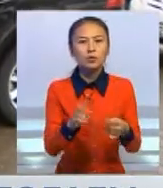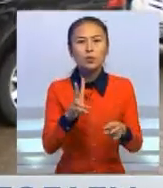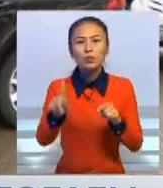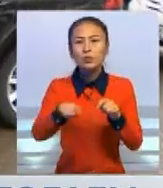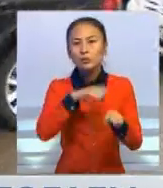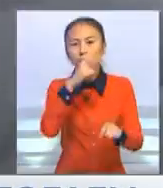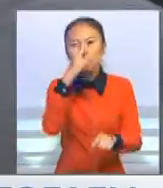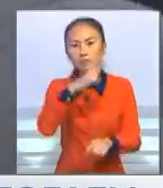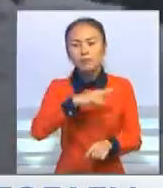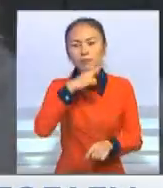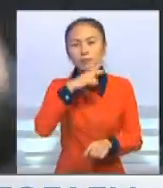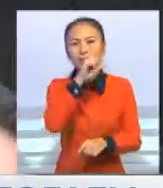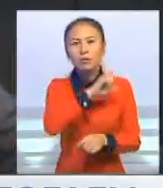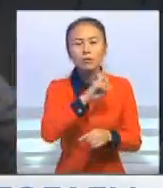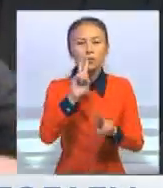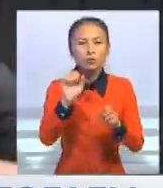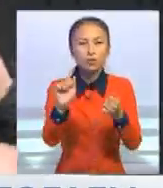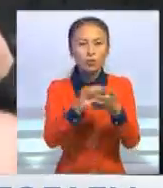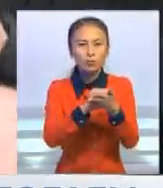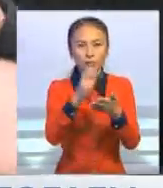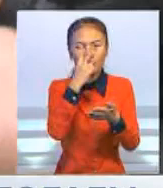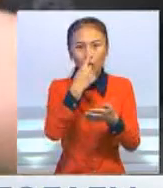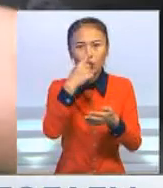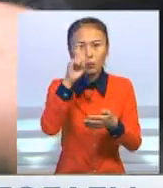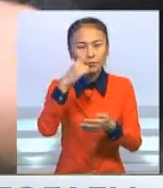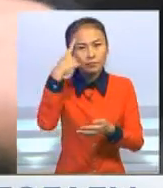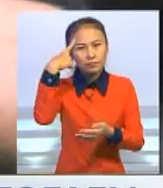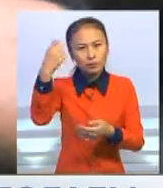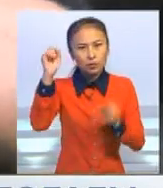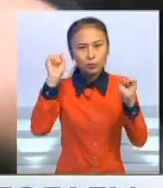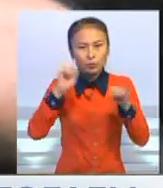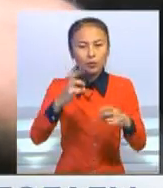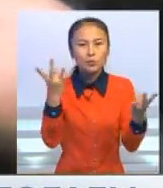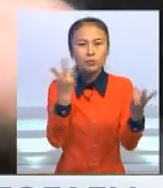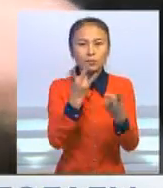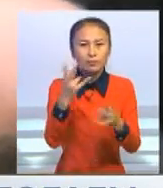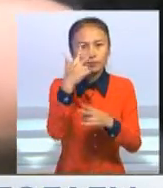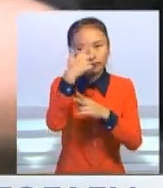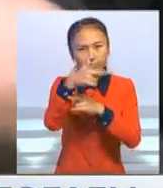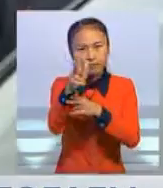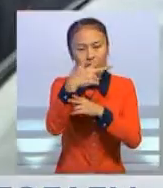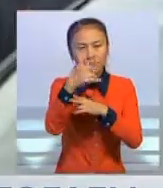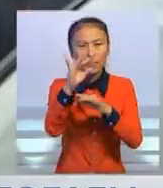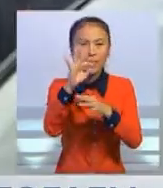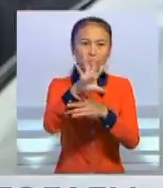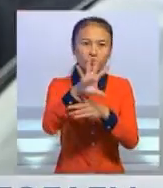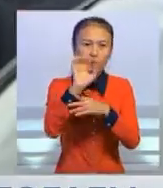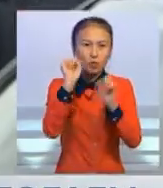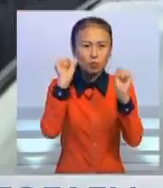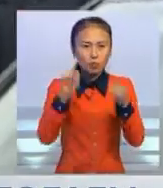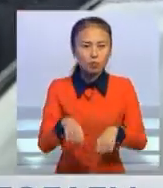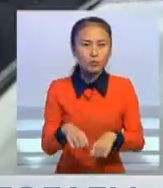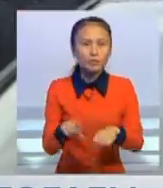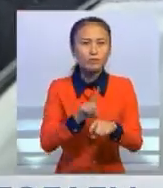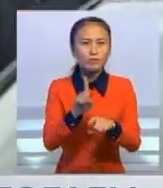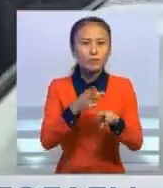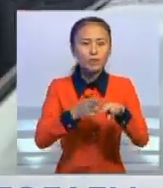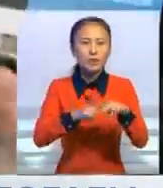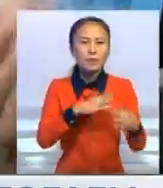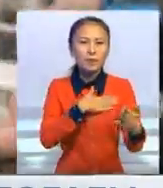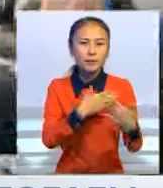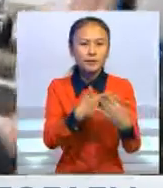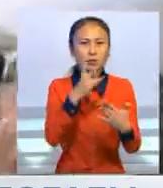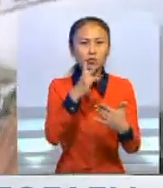бұзғандарды байқаған тұрғындар сол қағазда көрсетілген нөмірге хабарласып, тиісті сурет не бейне жазба жолдай алады. Жоба авторлары